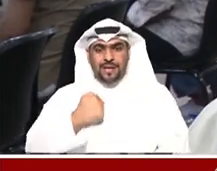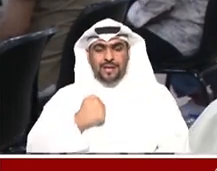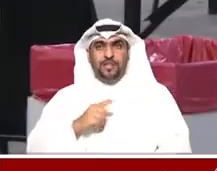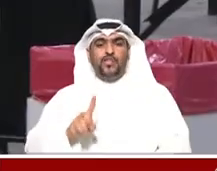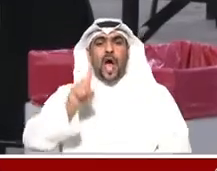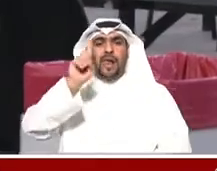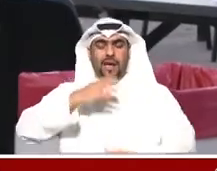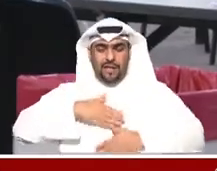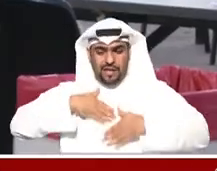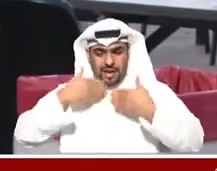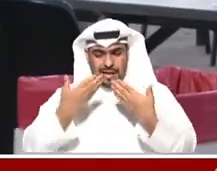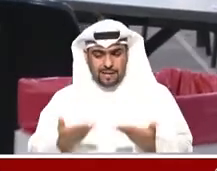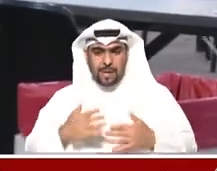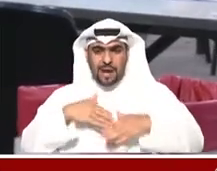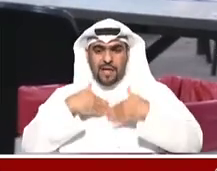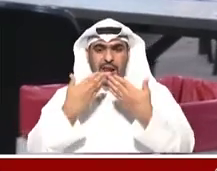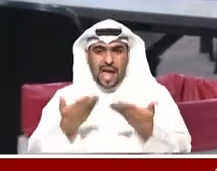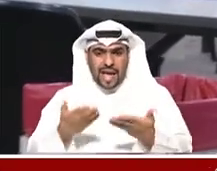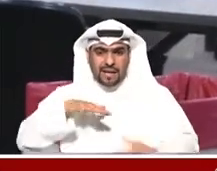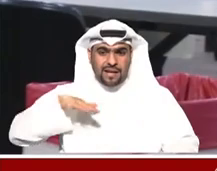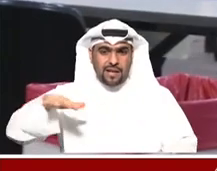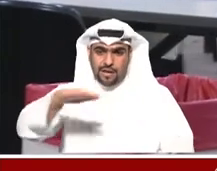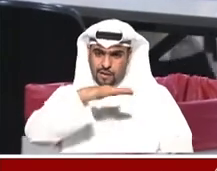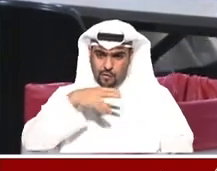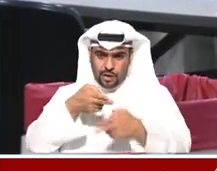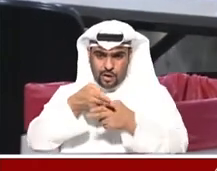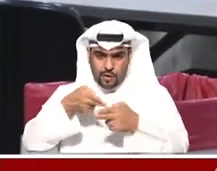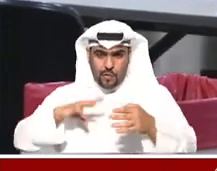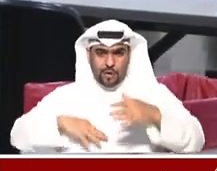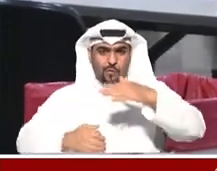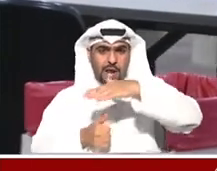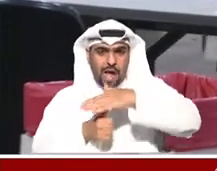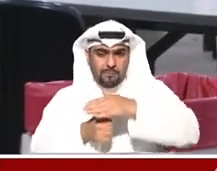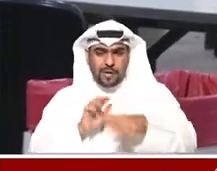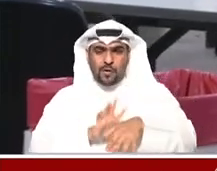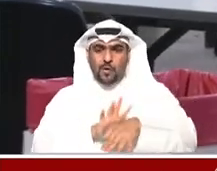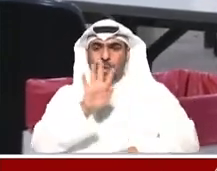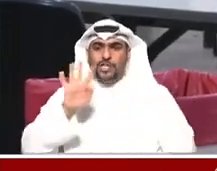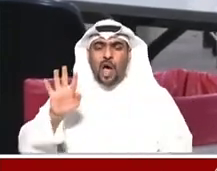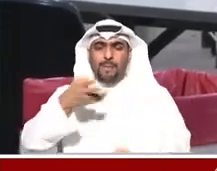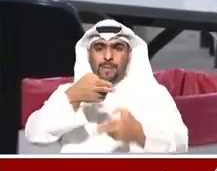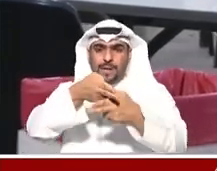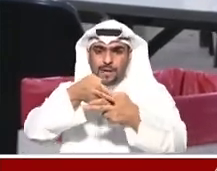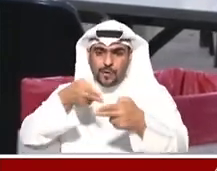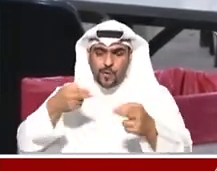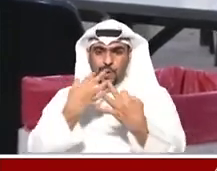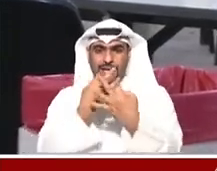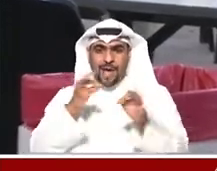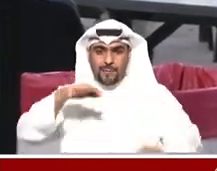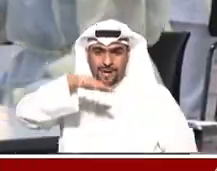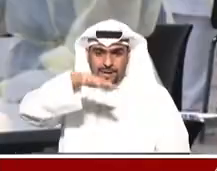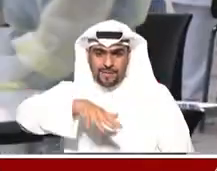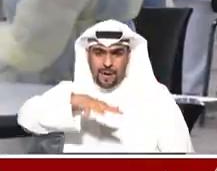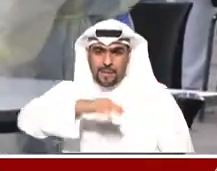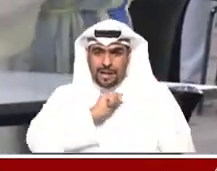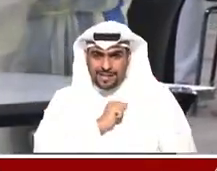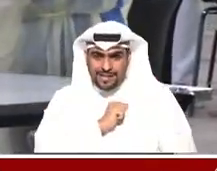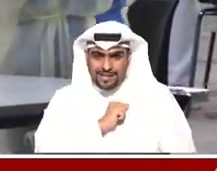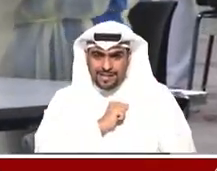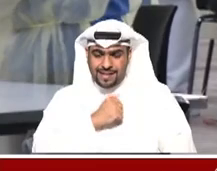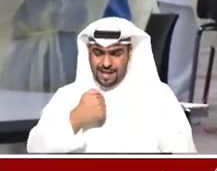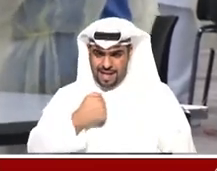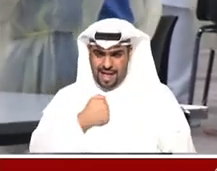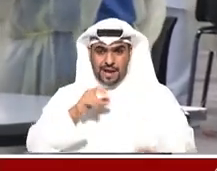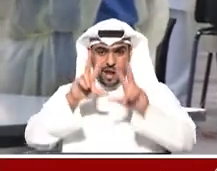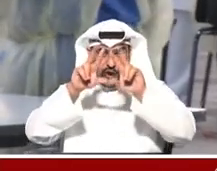خير لهالوطن، للأمير، للشعب الكويتي، لكل الموجودين بهالبلد. أنا بعدني بقولكم